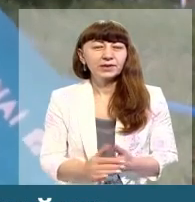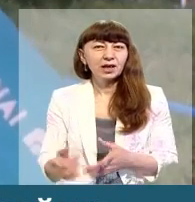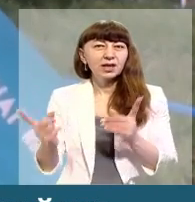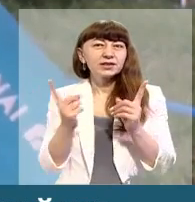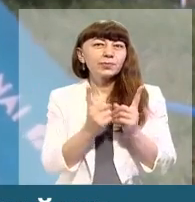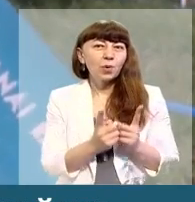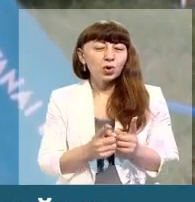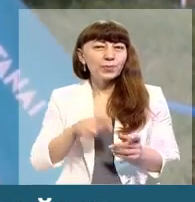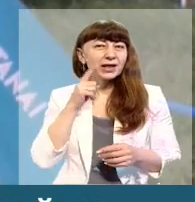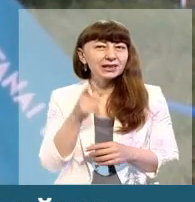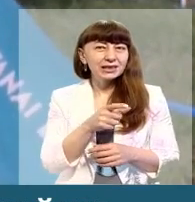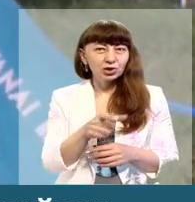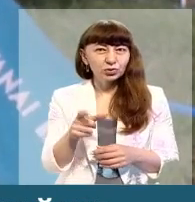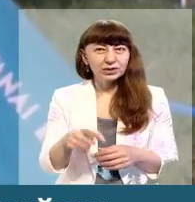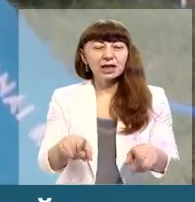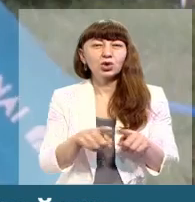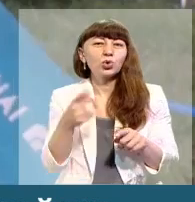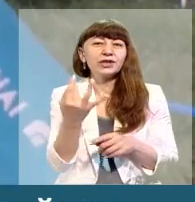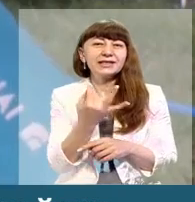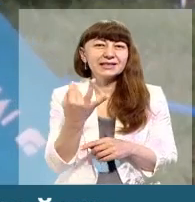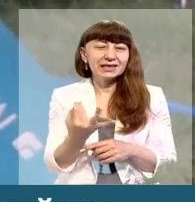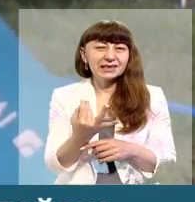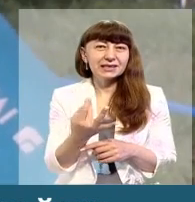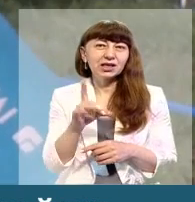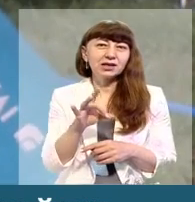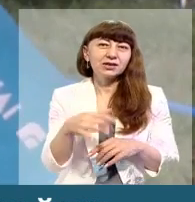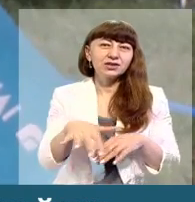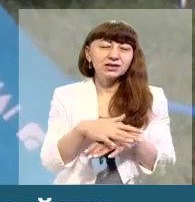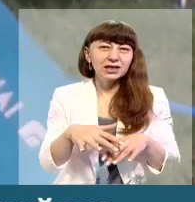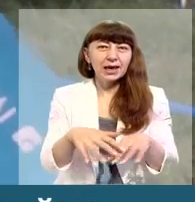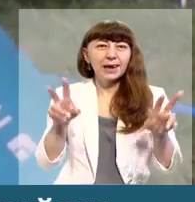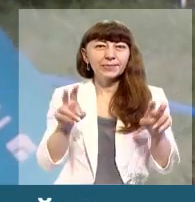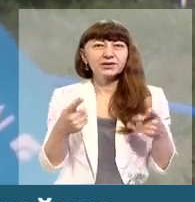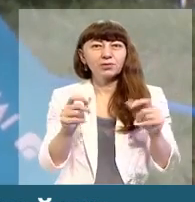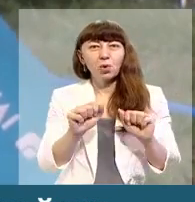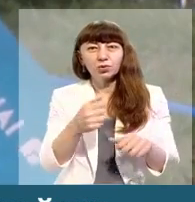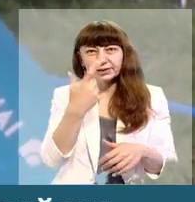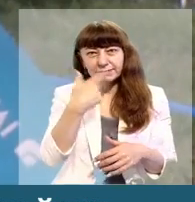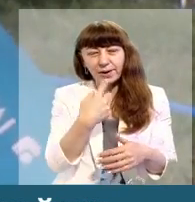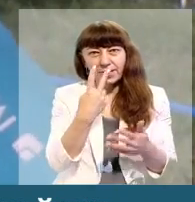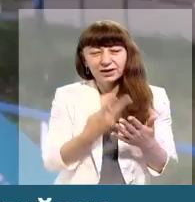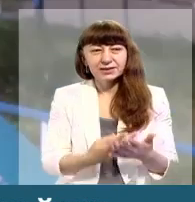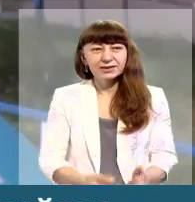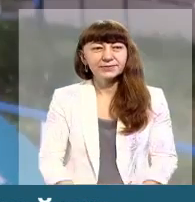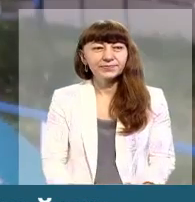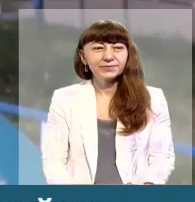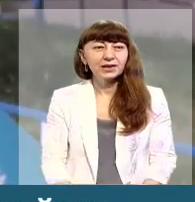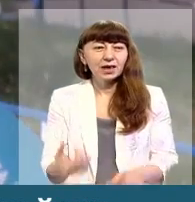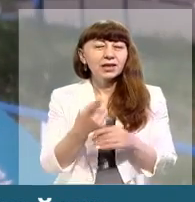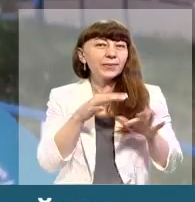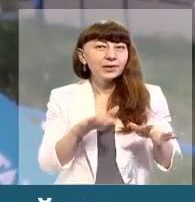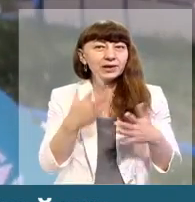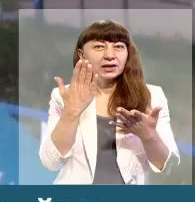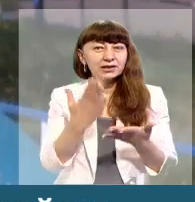сбор молодых людей на такой интересной креативной площадке, где они могут себя показать, творчески проявить. Данное